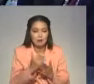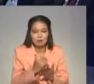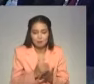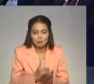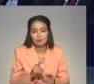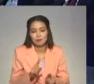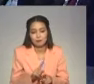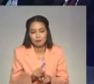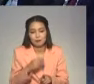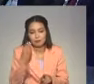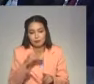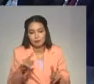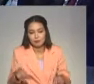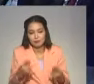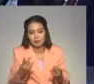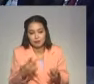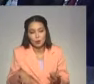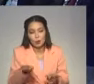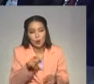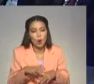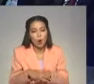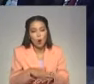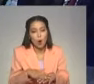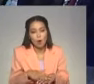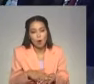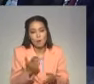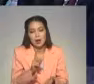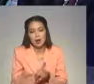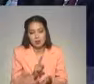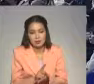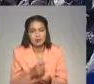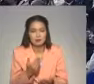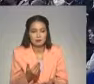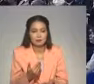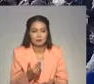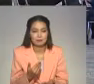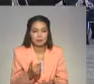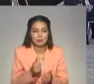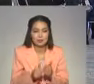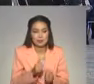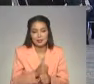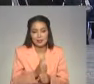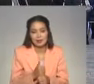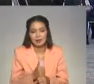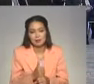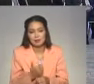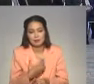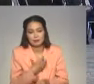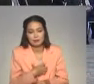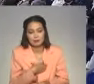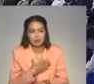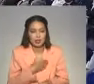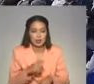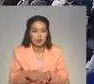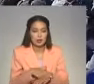и популизма. Это задача всего общества. Казахский язык будет поступательно развиваться, выступая главным фактором консолидации всего нашего